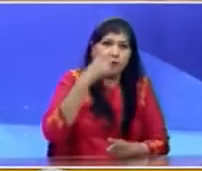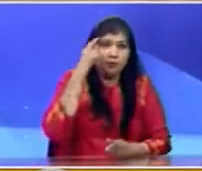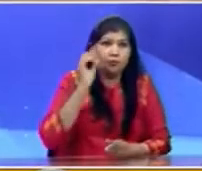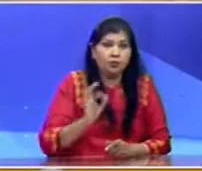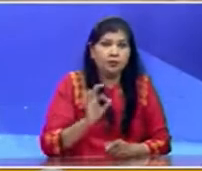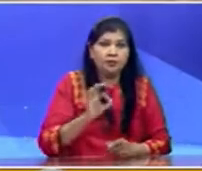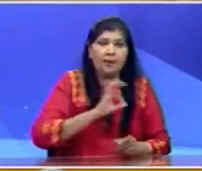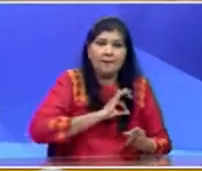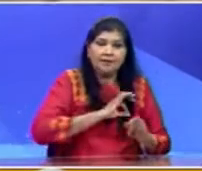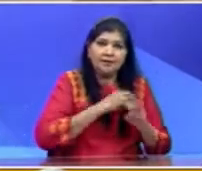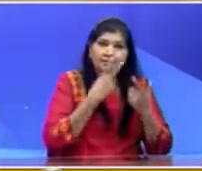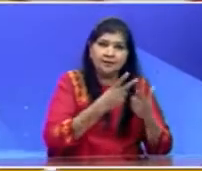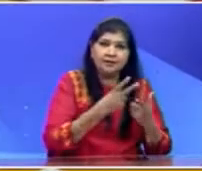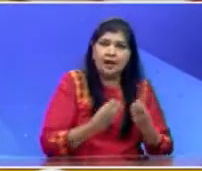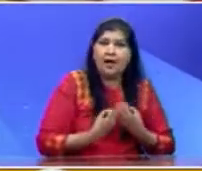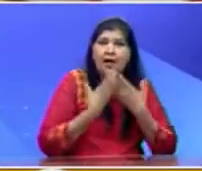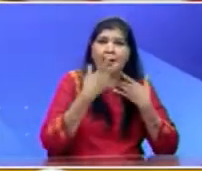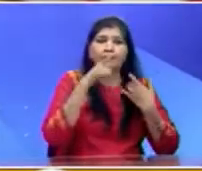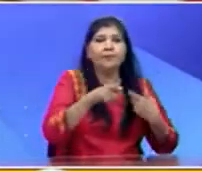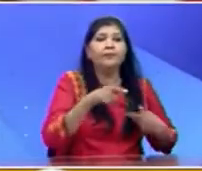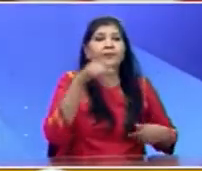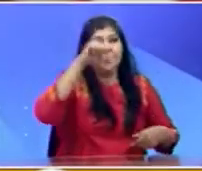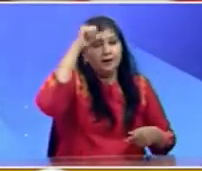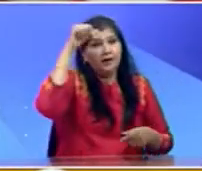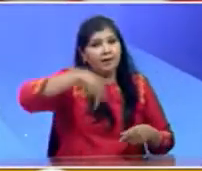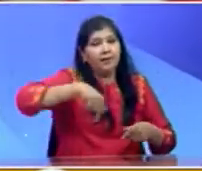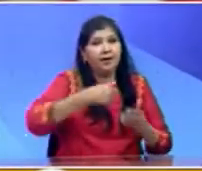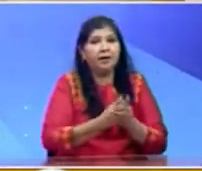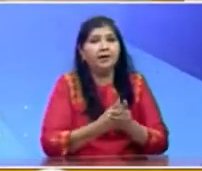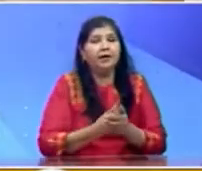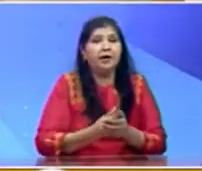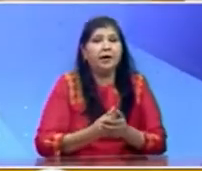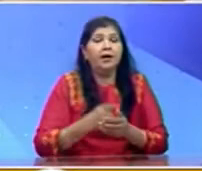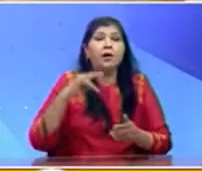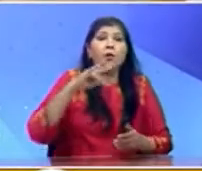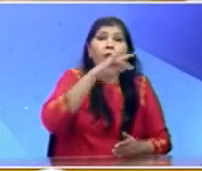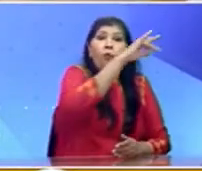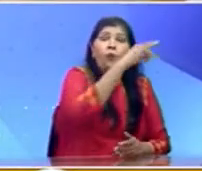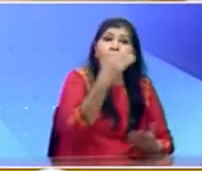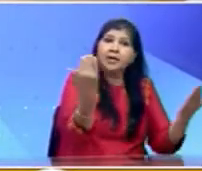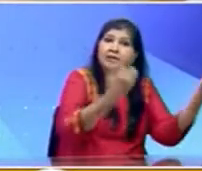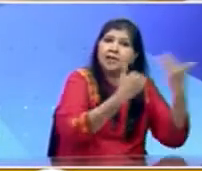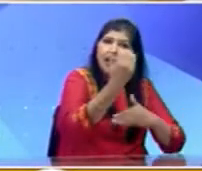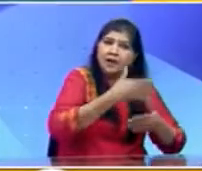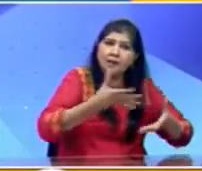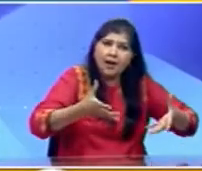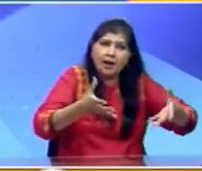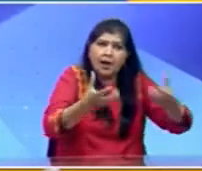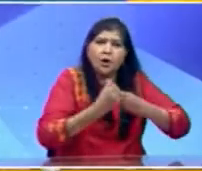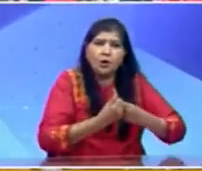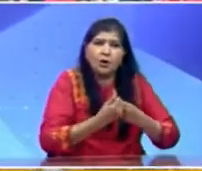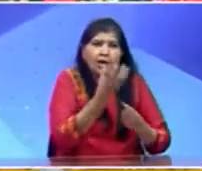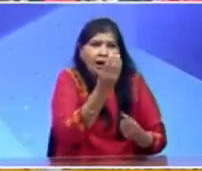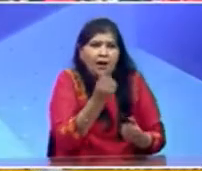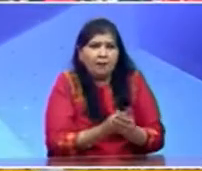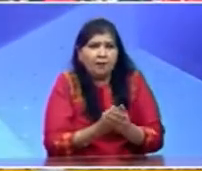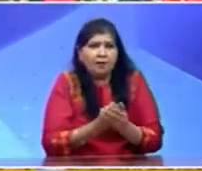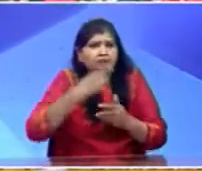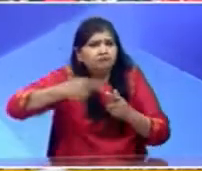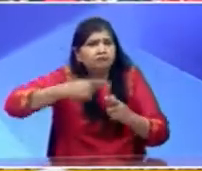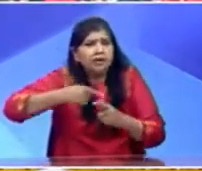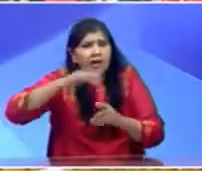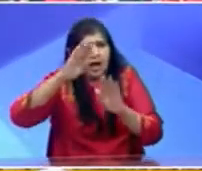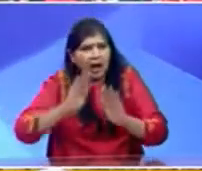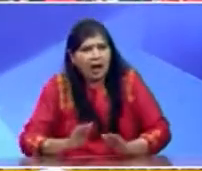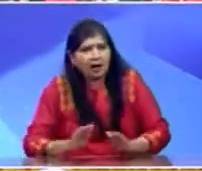अच्छा लगेगा कि भारत में अब विदेश से आने वाले खिलौनों की संख्या लगातार